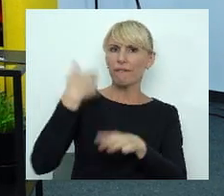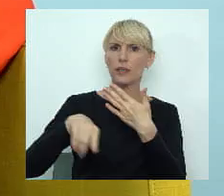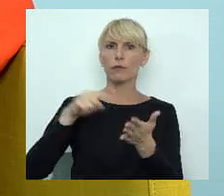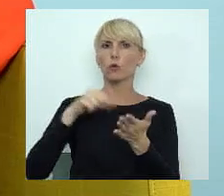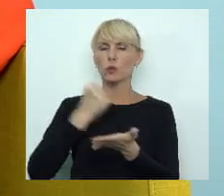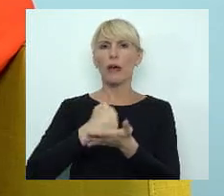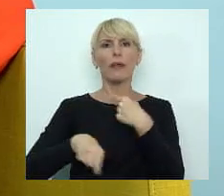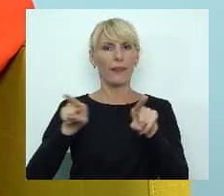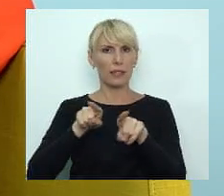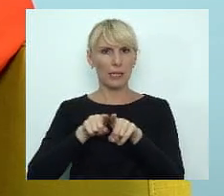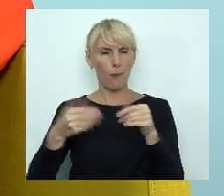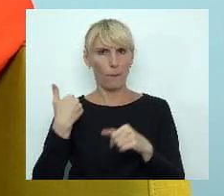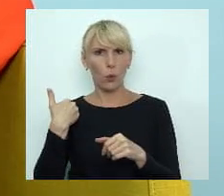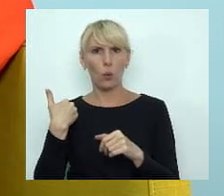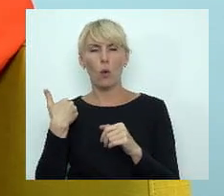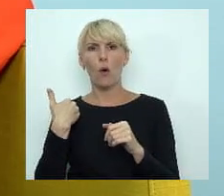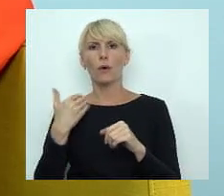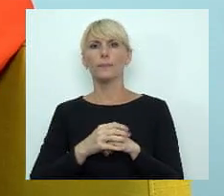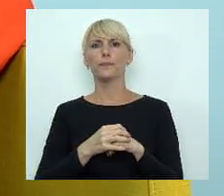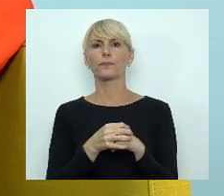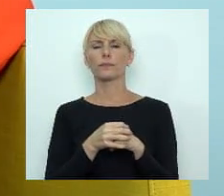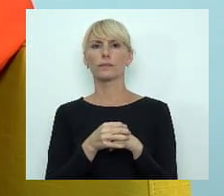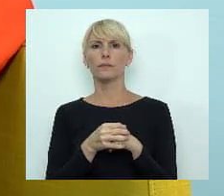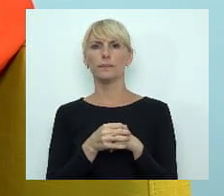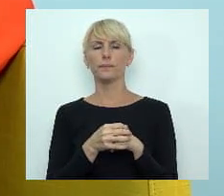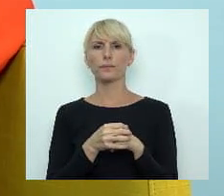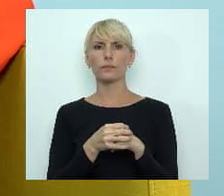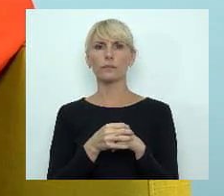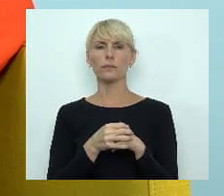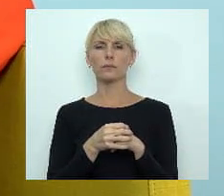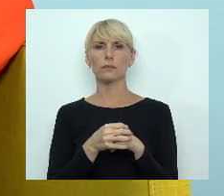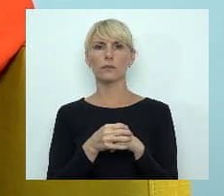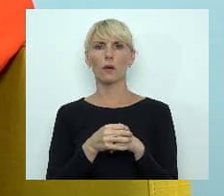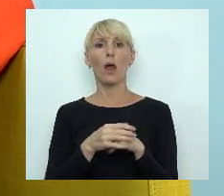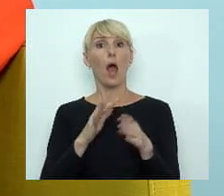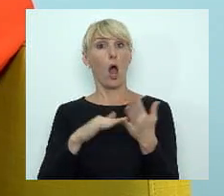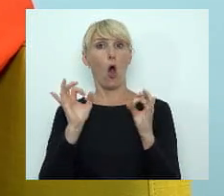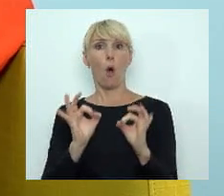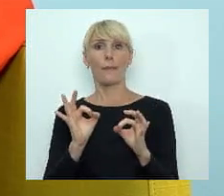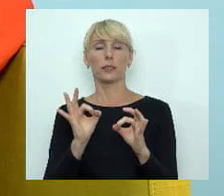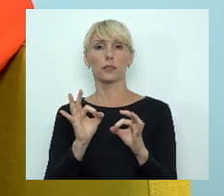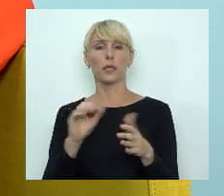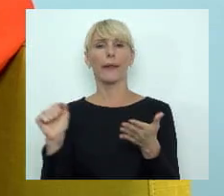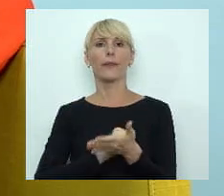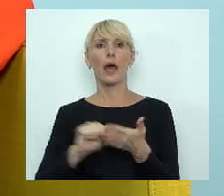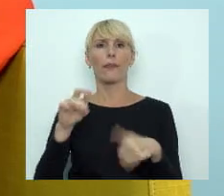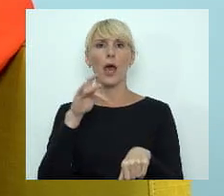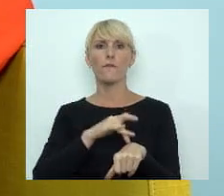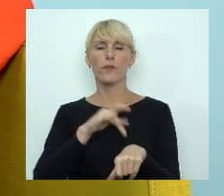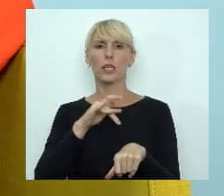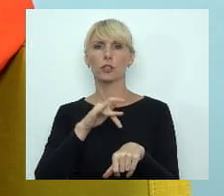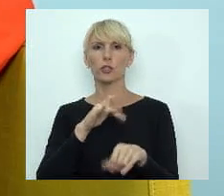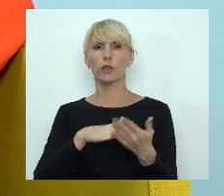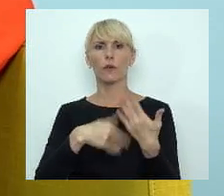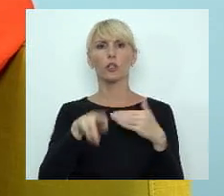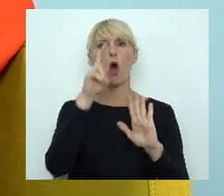przepisów, czyli tych ustawy z 97 roku. Obecnie dane wrażliwe nazwane są wprost w